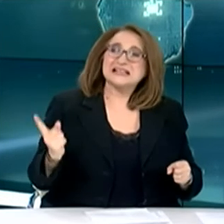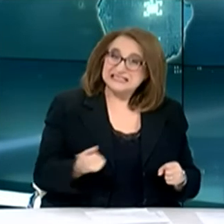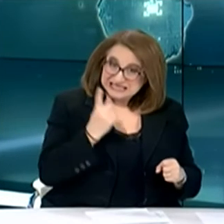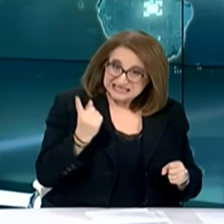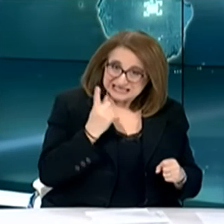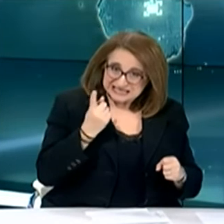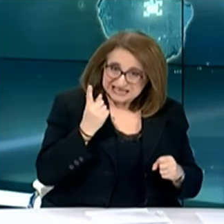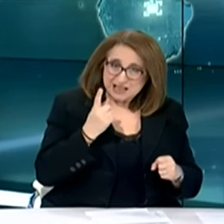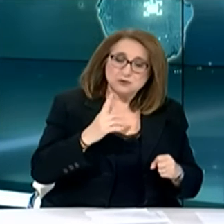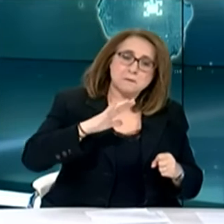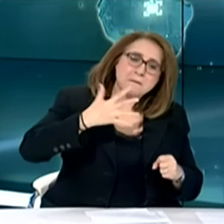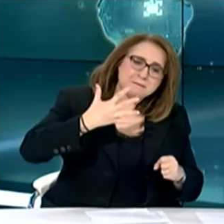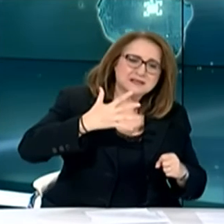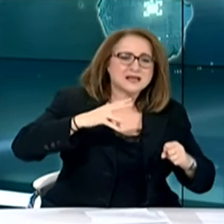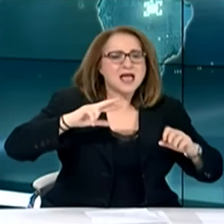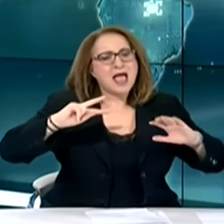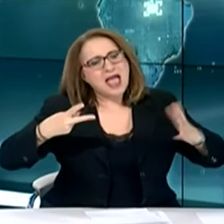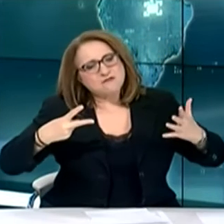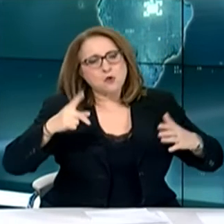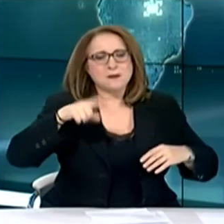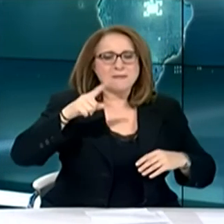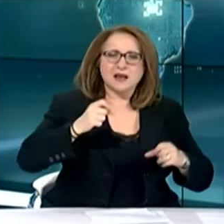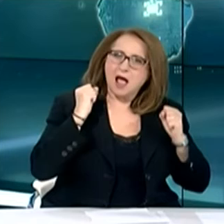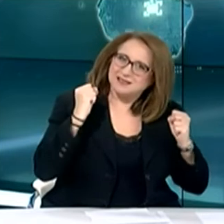κατάσταση, συνήθως μετά την 5η με 7η μέρα.